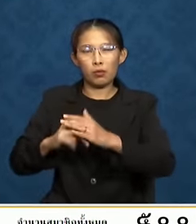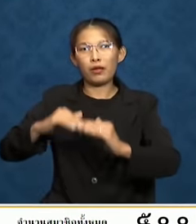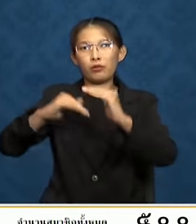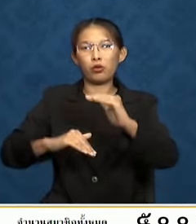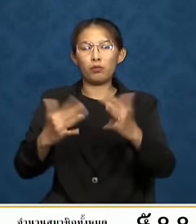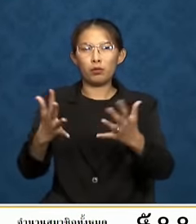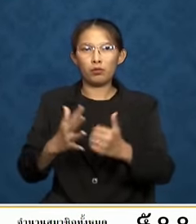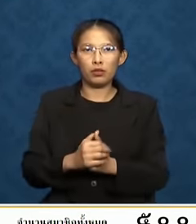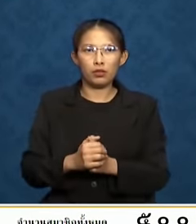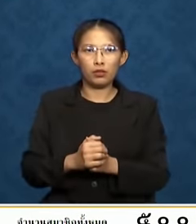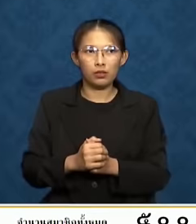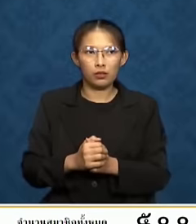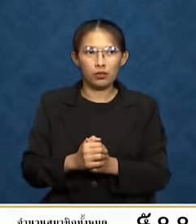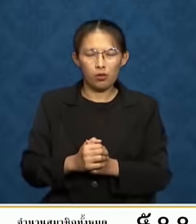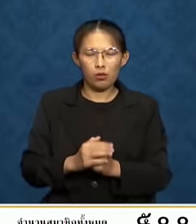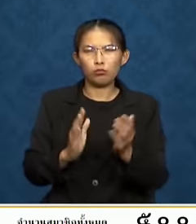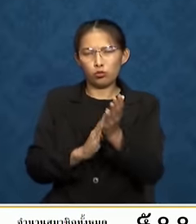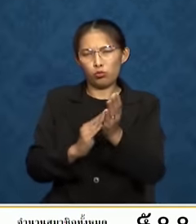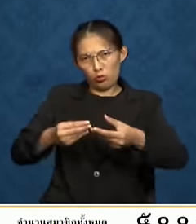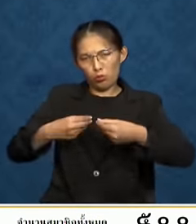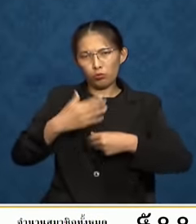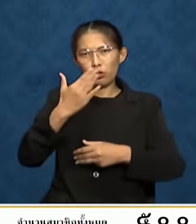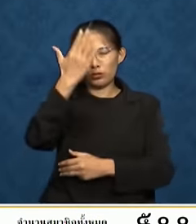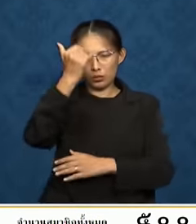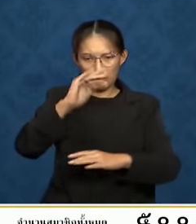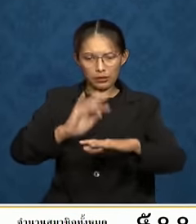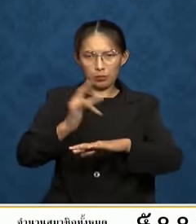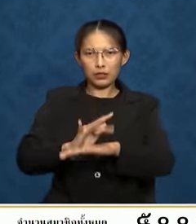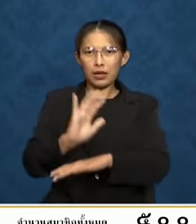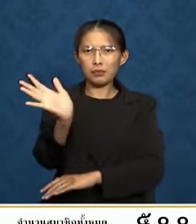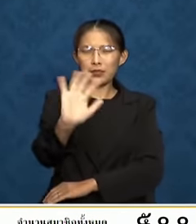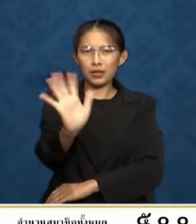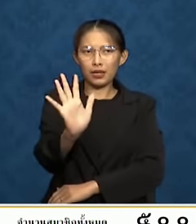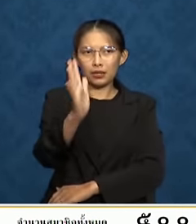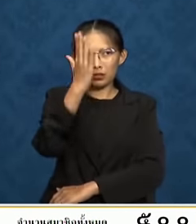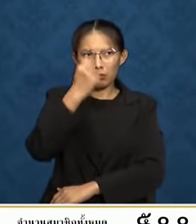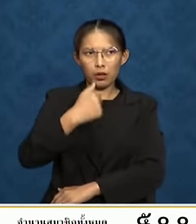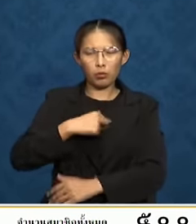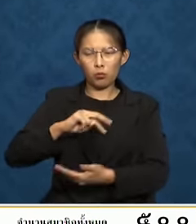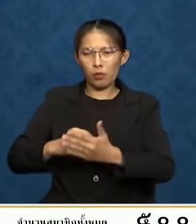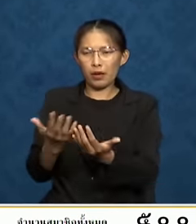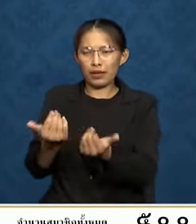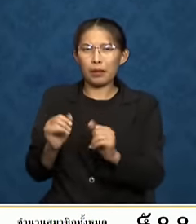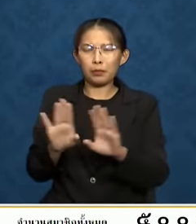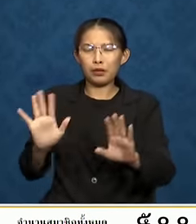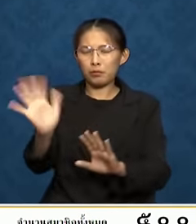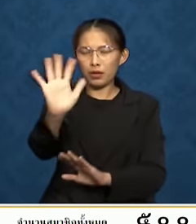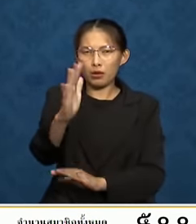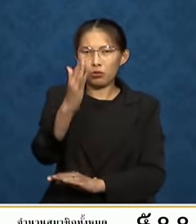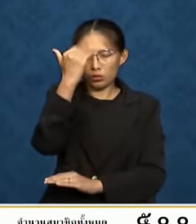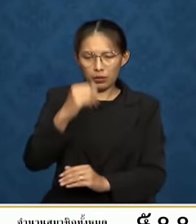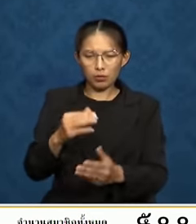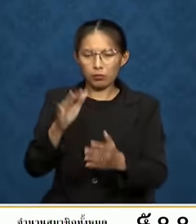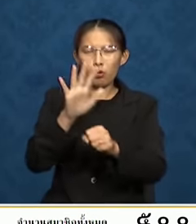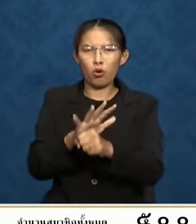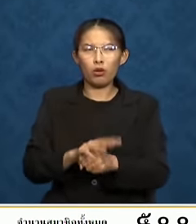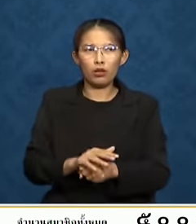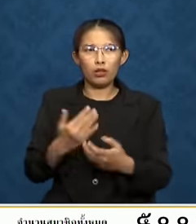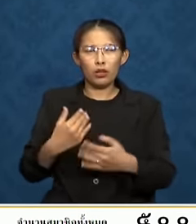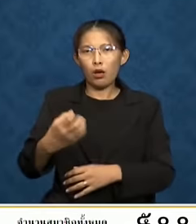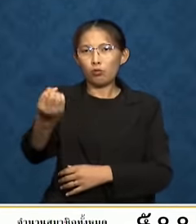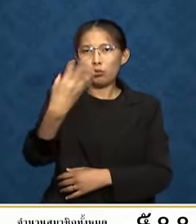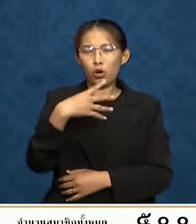ไอ้นี้ให้กำลังชมผมหน่อยสิมันไม่ใช่ธรรมชาตินะผมเองไม่ให้เขารับเพิ่มไม่ตั้งเอามาบรรจุอีกแล้วท่าน